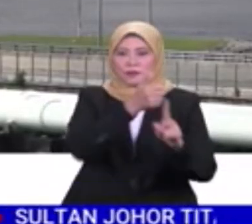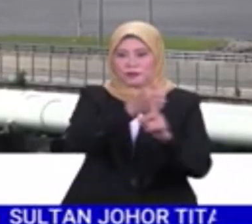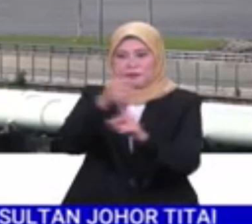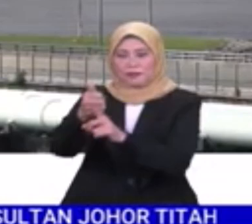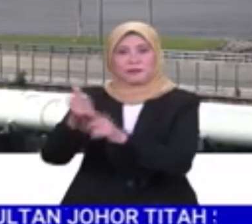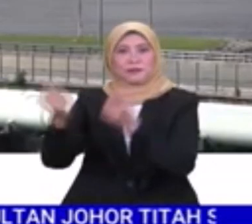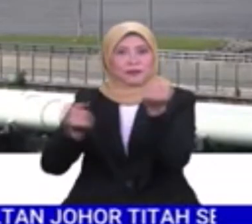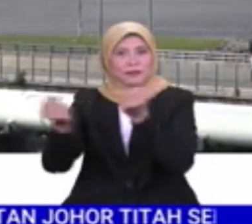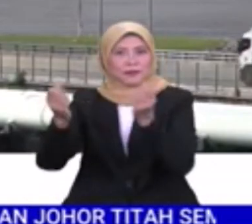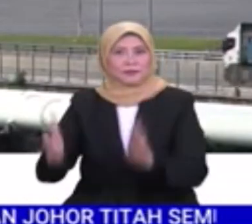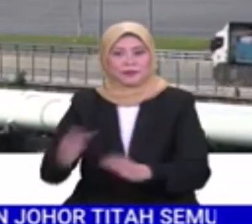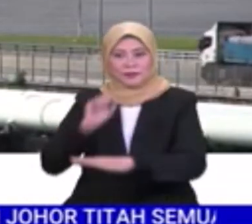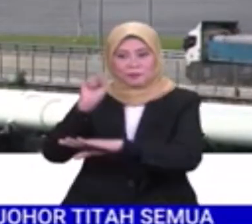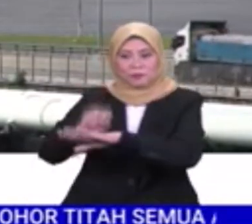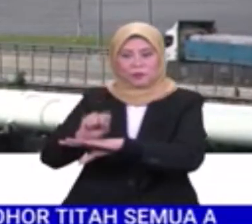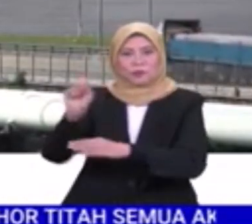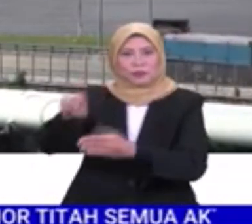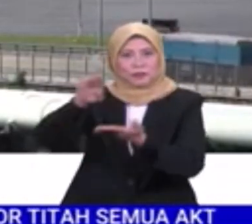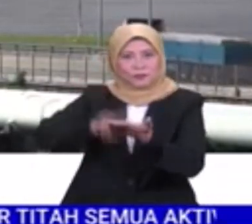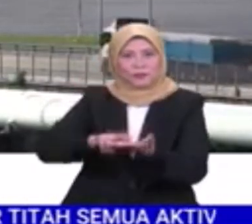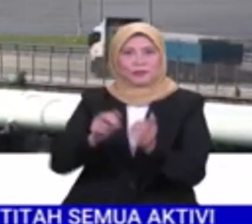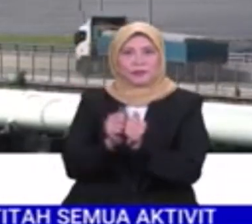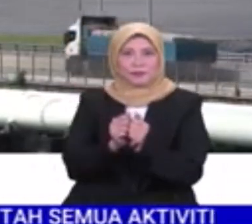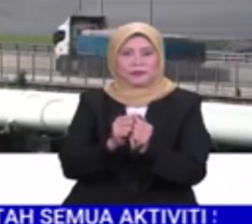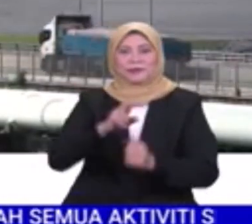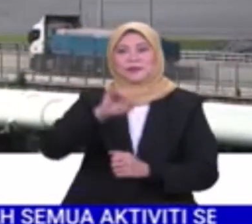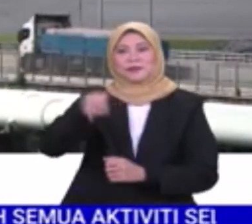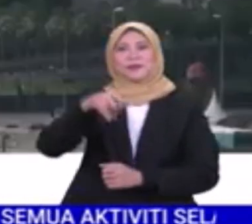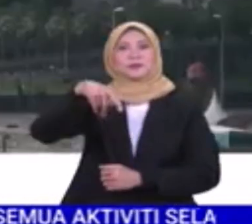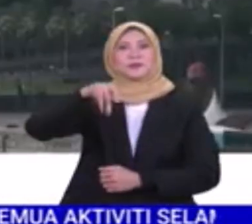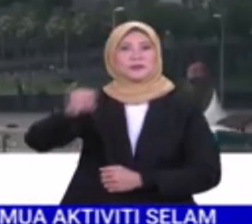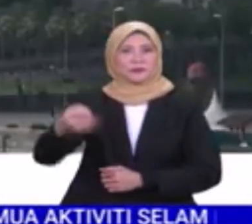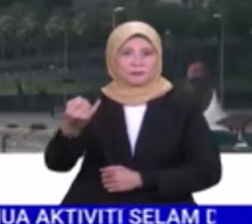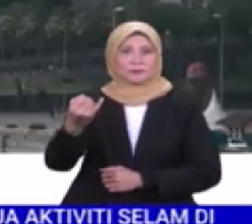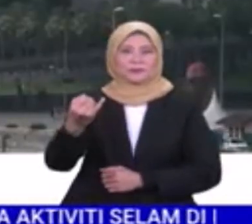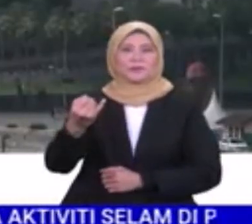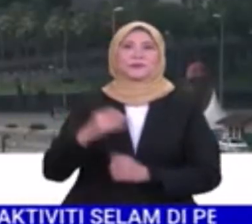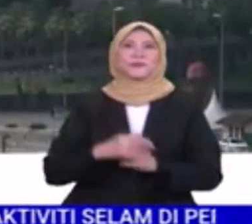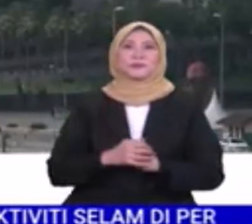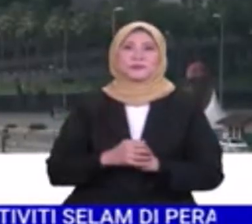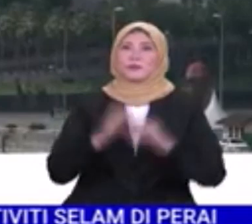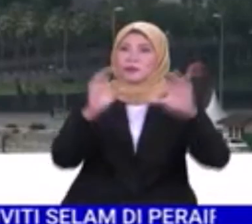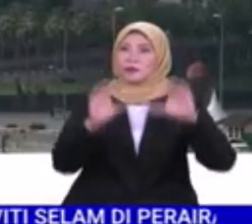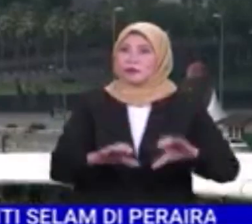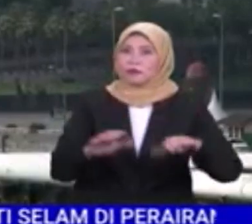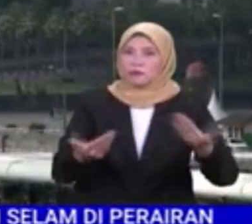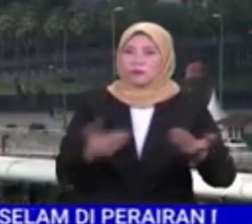kenderaan Singapura perlu berdaftar dengan Jabatan Pengangkutan Jalan Malaysia. Kaedah itu